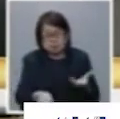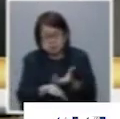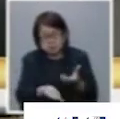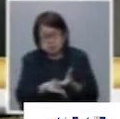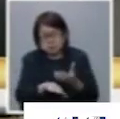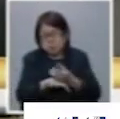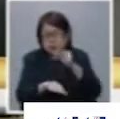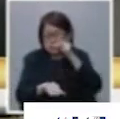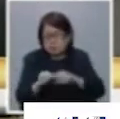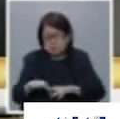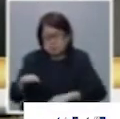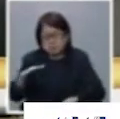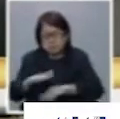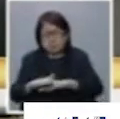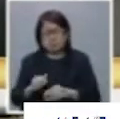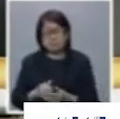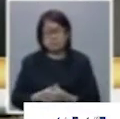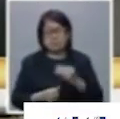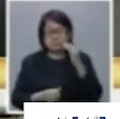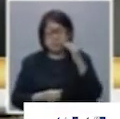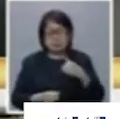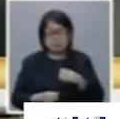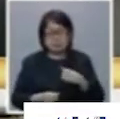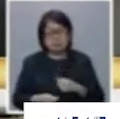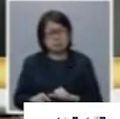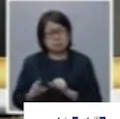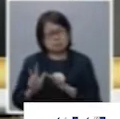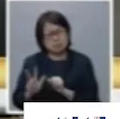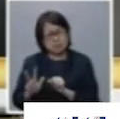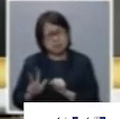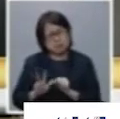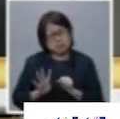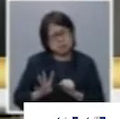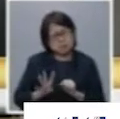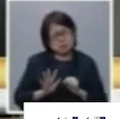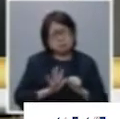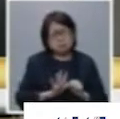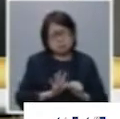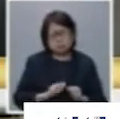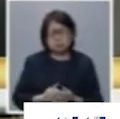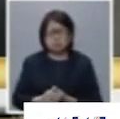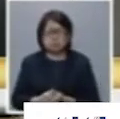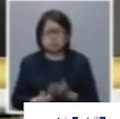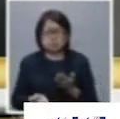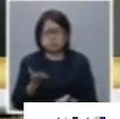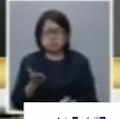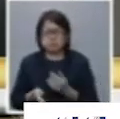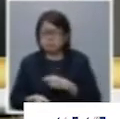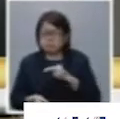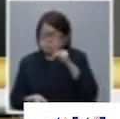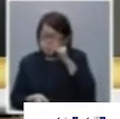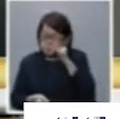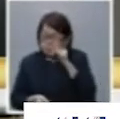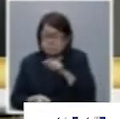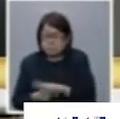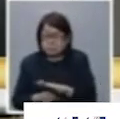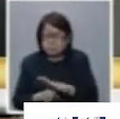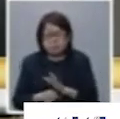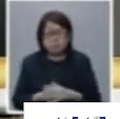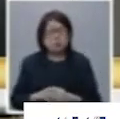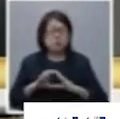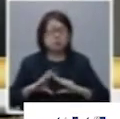ในพื้นที่ของผมเนี่ยอย่างน้อยก็3 4แสน5แสนแล้วแต่ความขาดแคลนหมดแน่ๆครับง